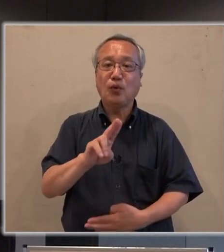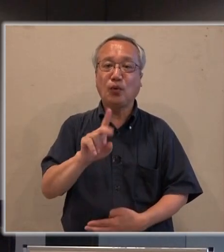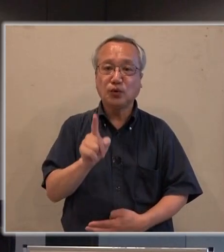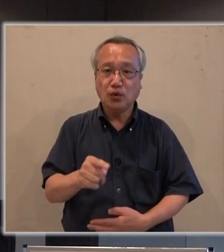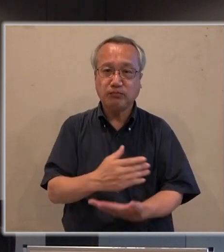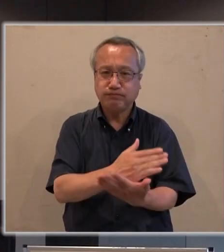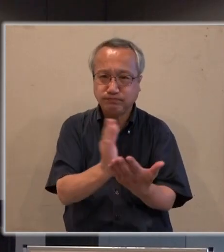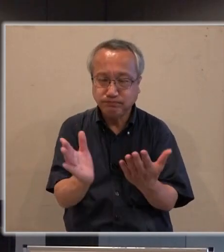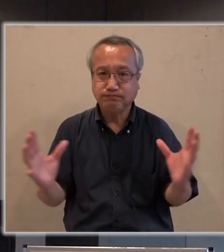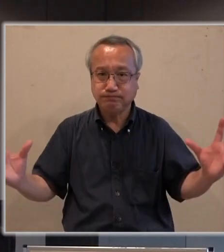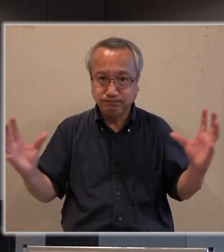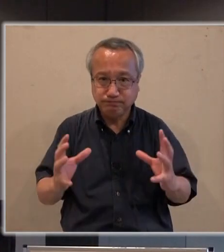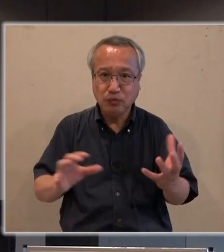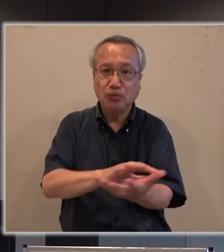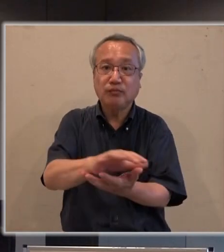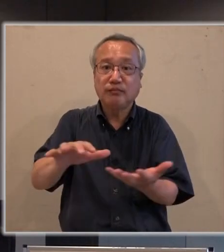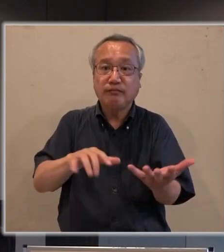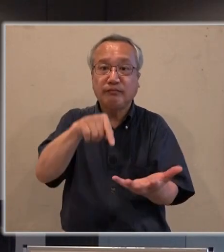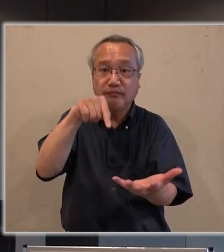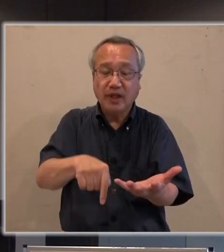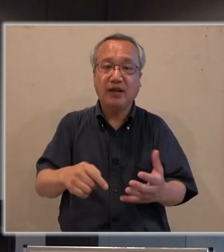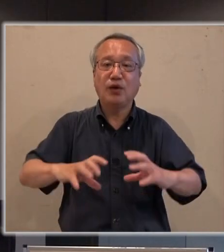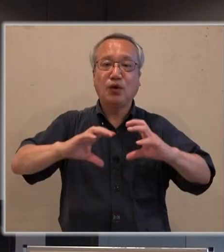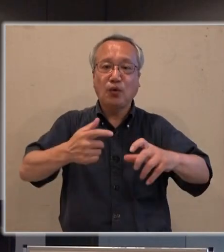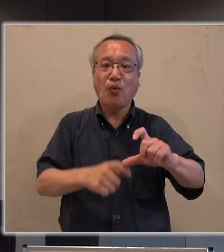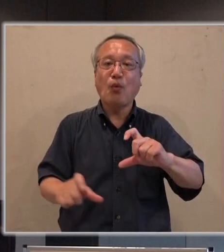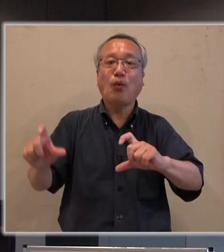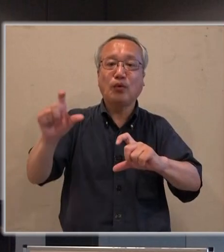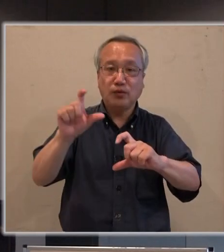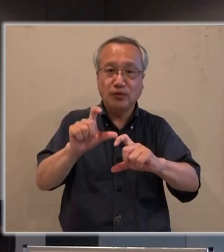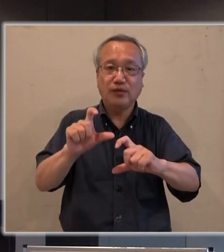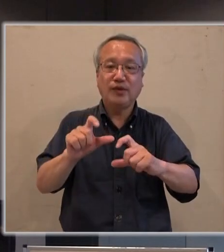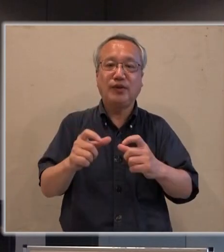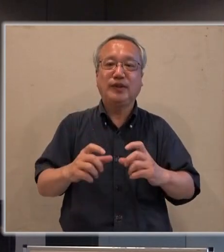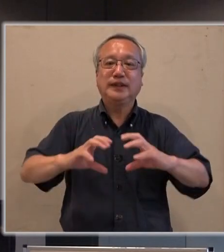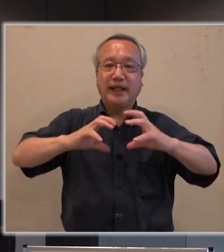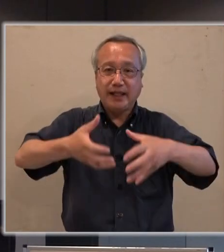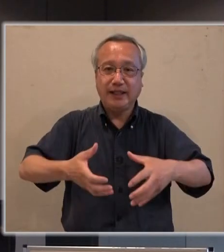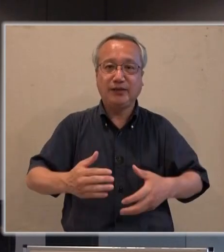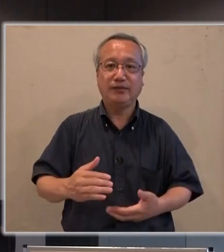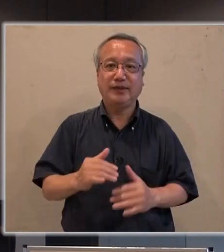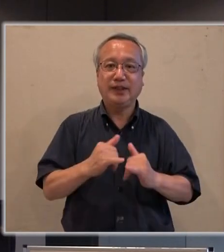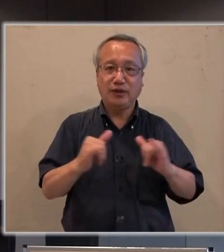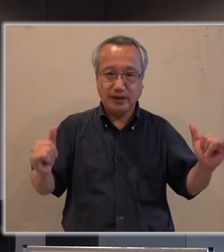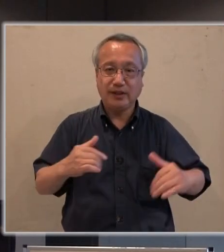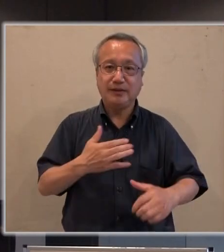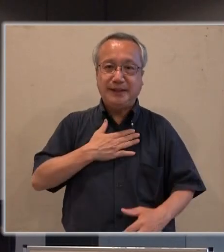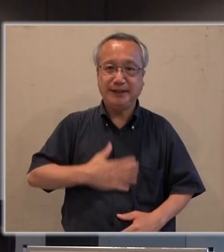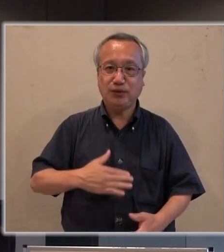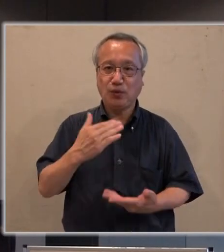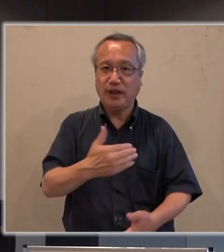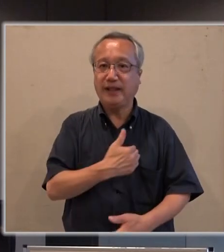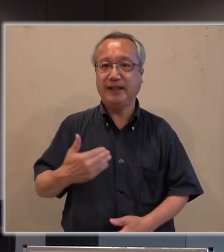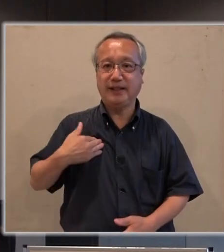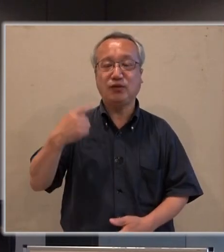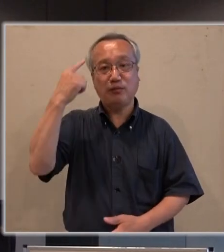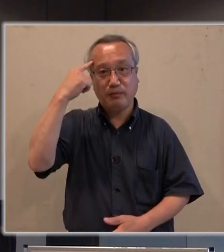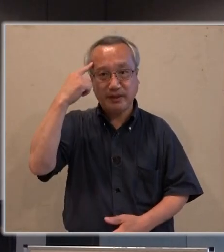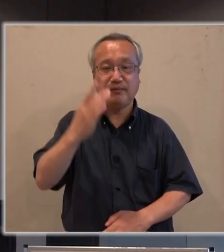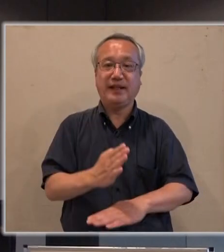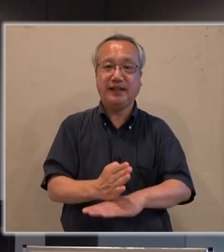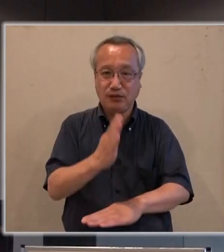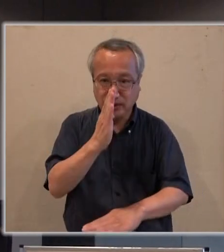では、多くの人が新しい世界に気づくことができるのではないかと私は信じています。ありがとうございました。